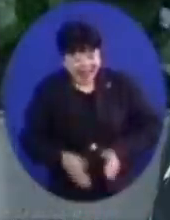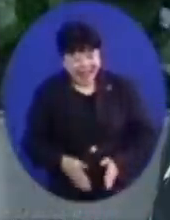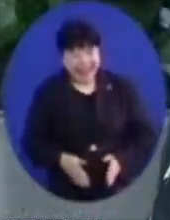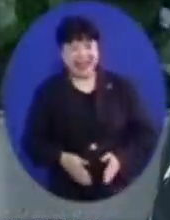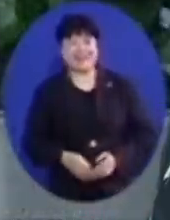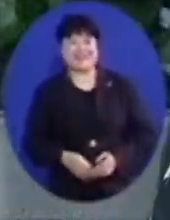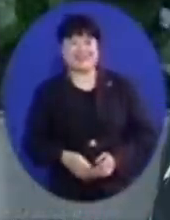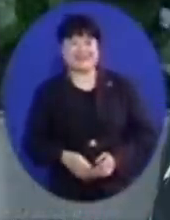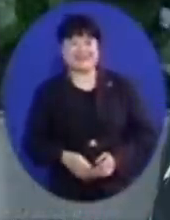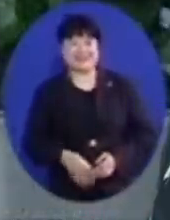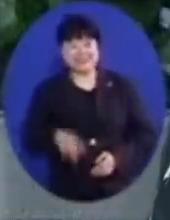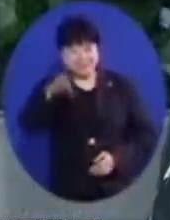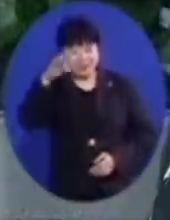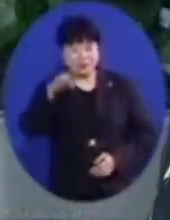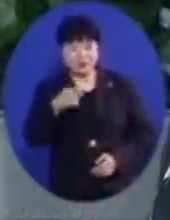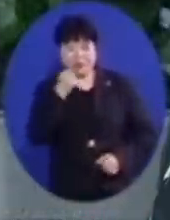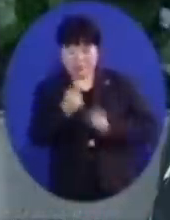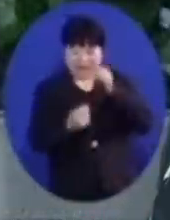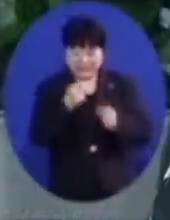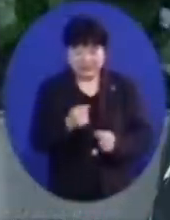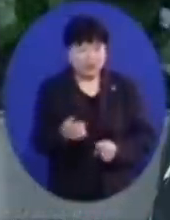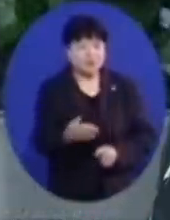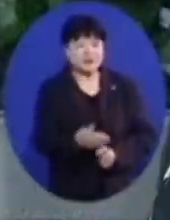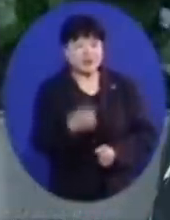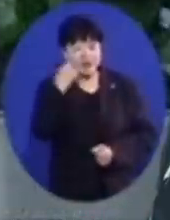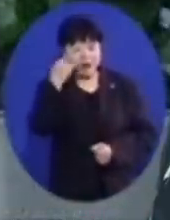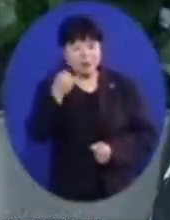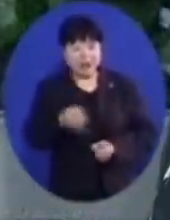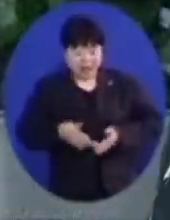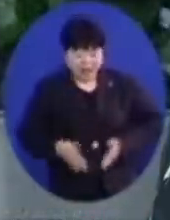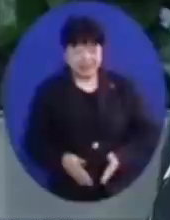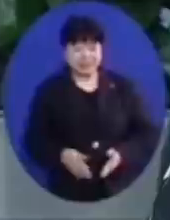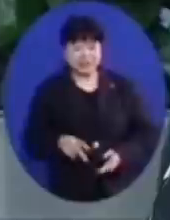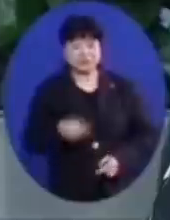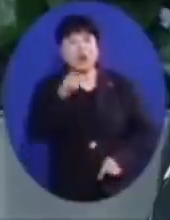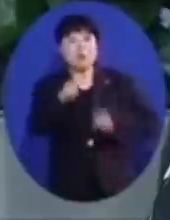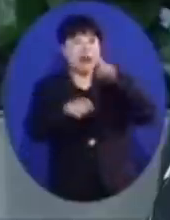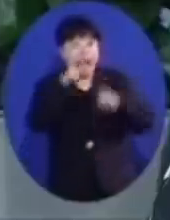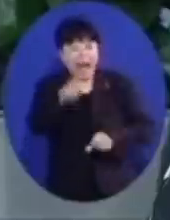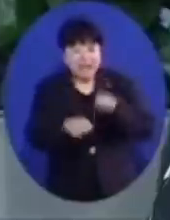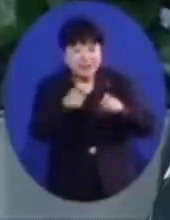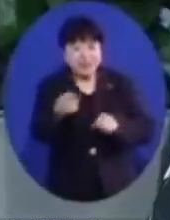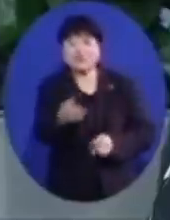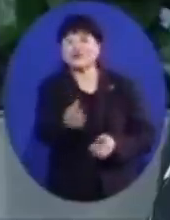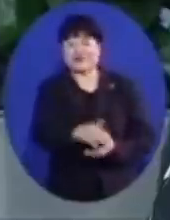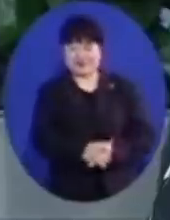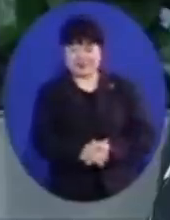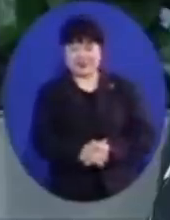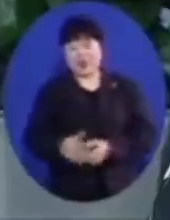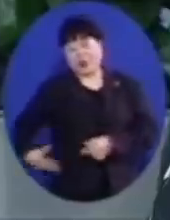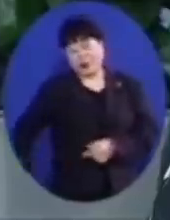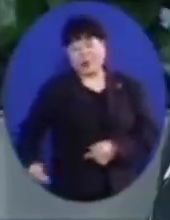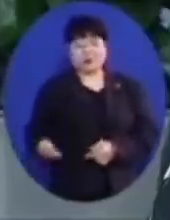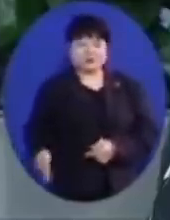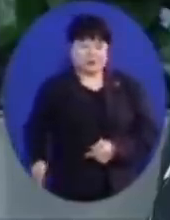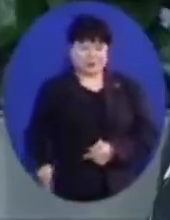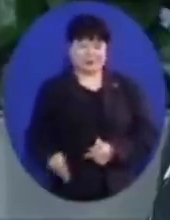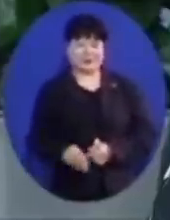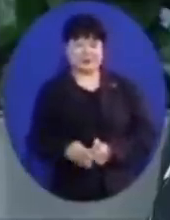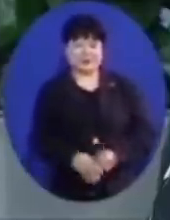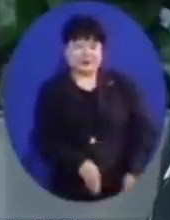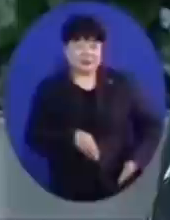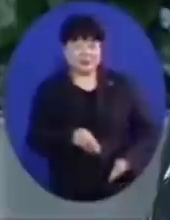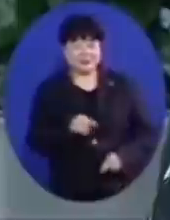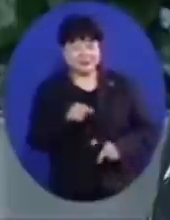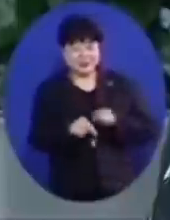하고 얘기 봤습니까 어머니 배에서 떨어지자 말자 여기 봤습니까 똥 싸고 오줌 싸고